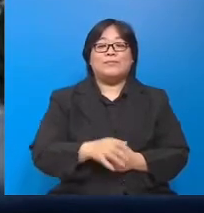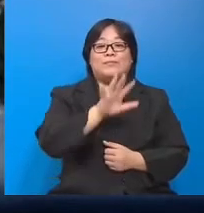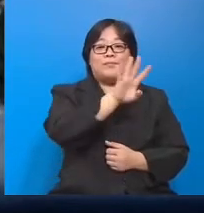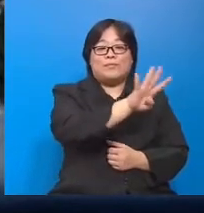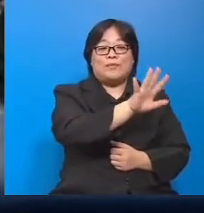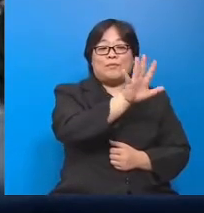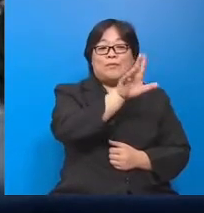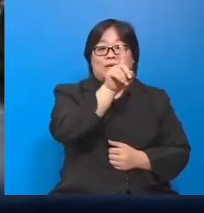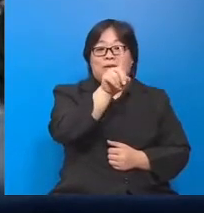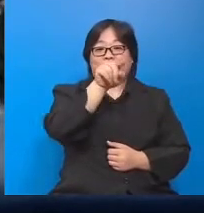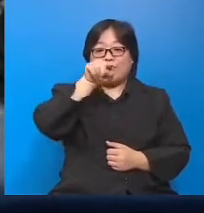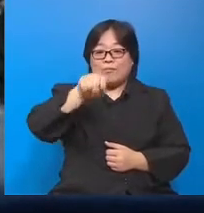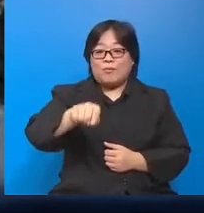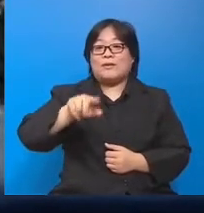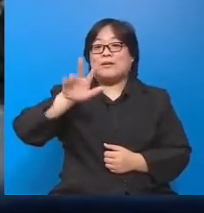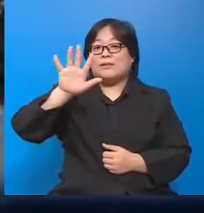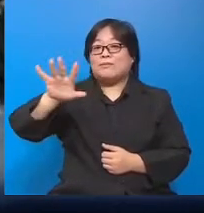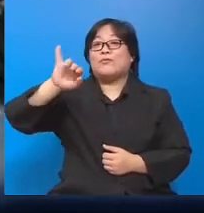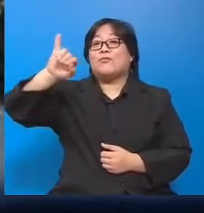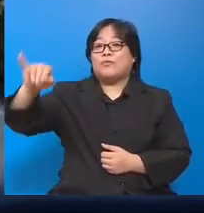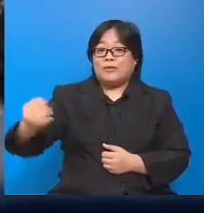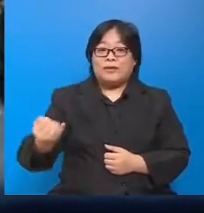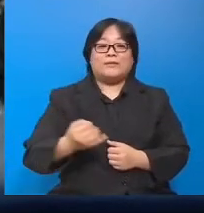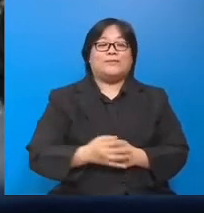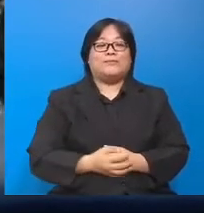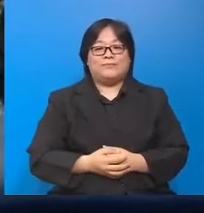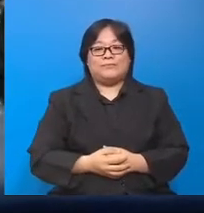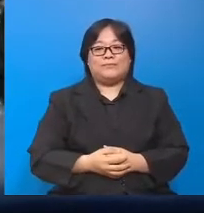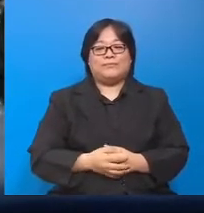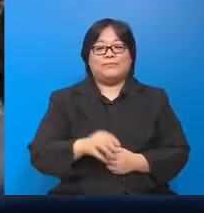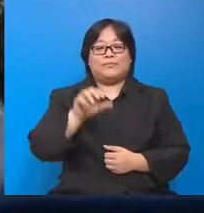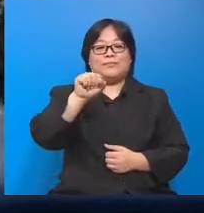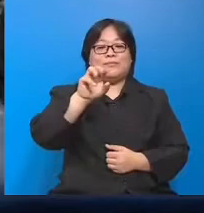44/15 satupun 35 juta